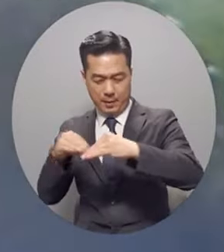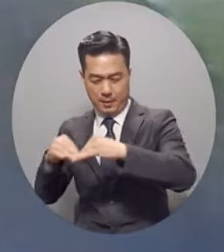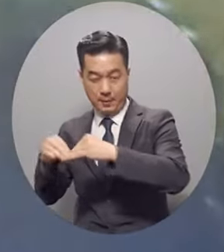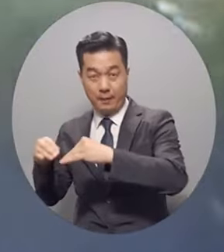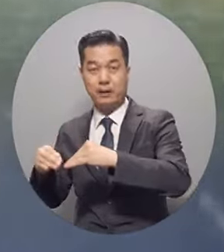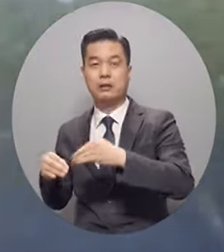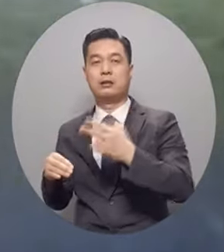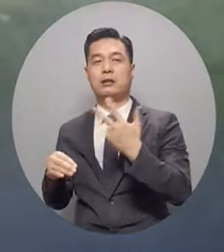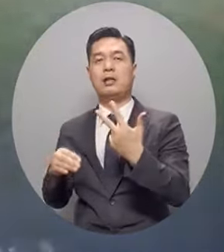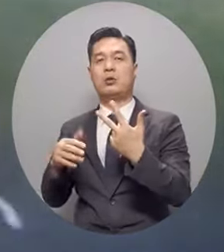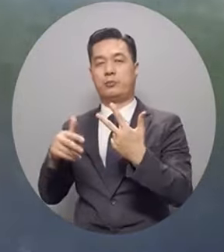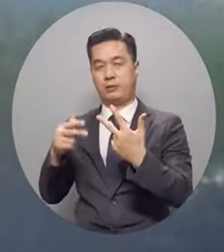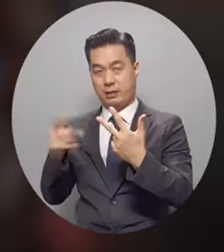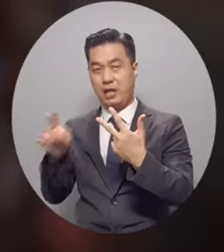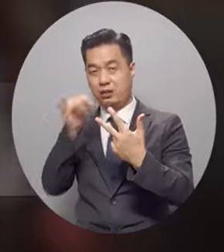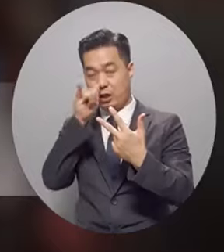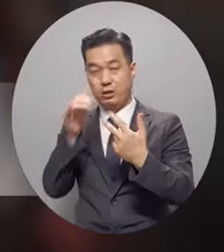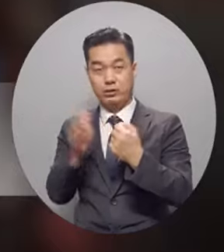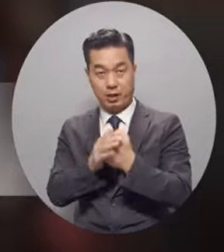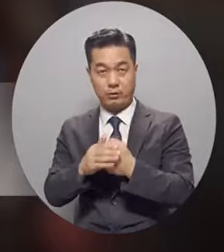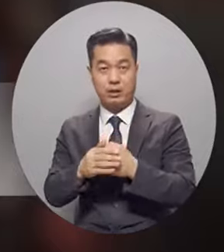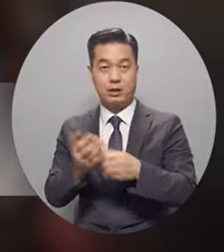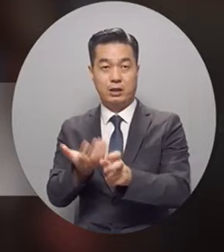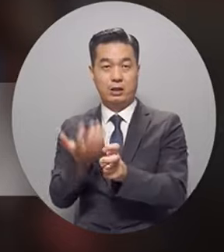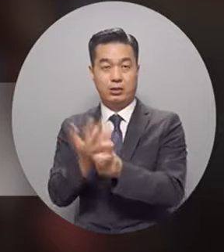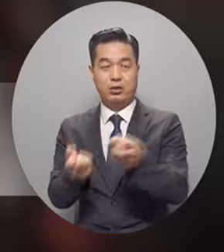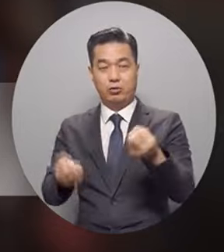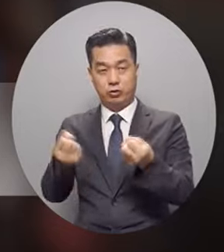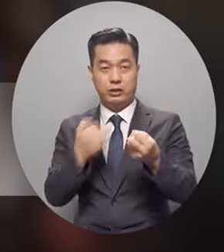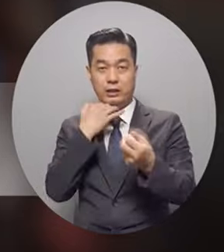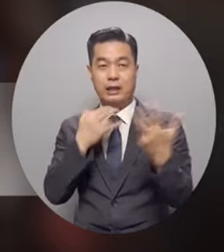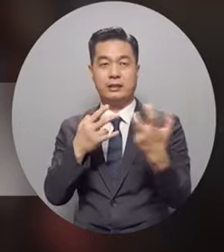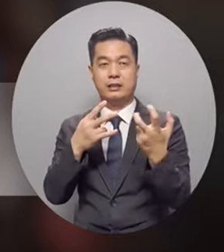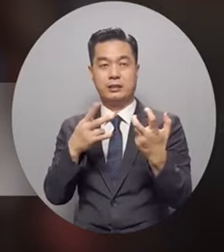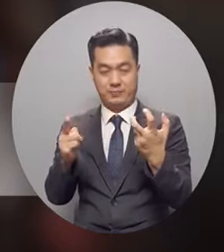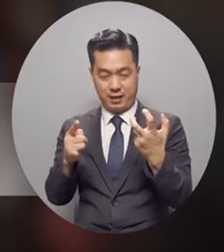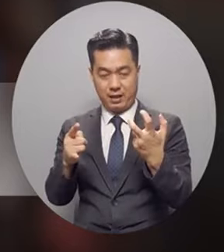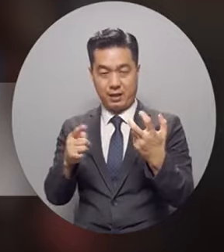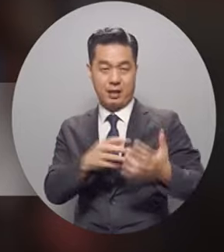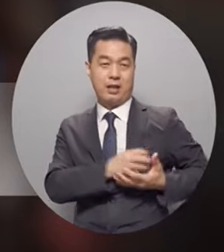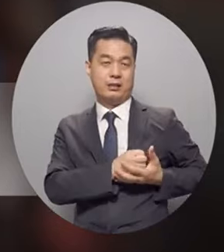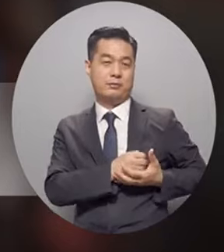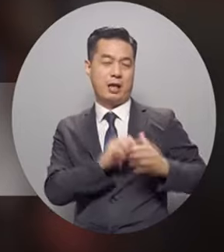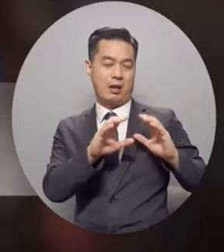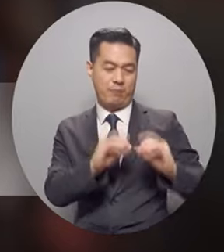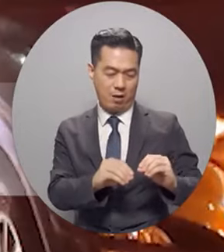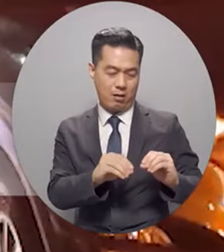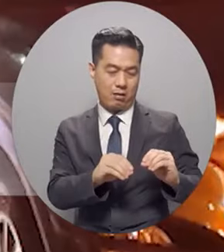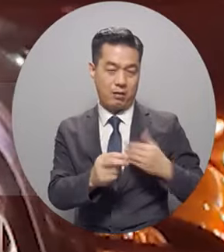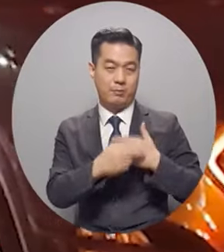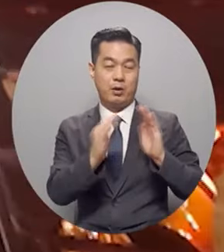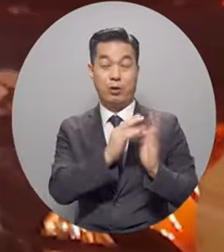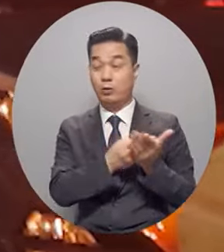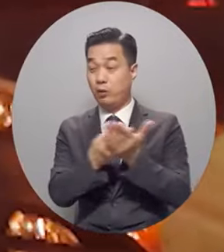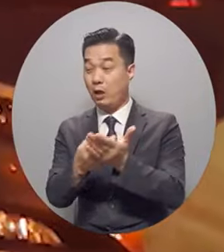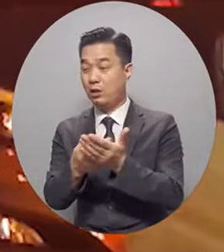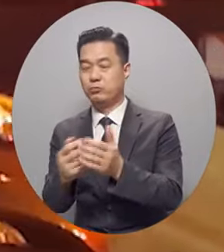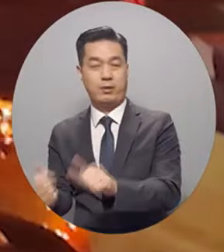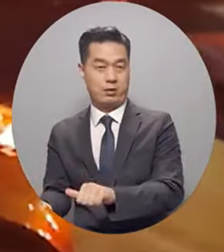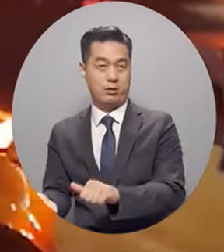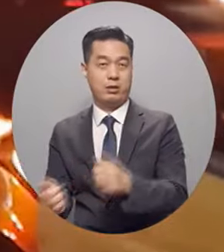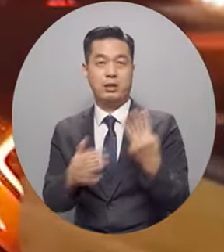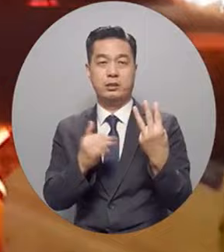발생했습니다 이사고로 트럭 운전자인 70대 남성이 심정지 상태로 병원에 옮겨졌지만 숨졌고 세 명이